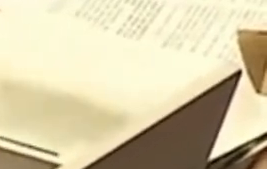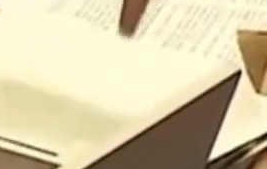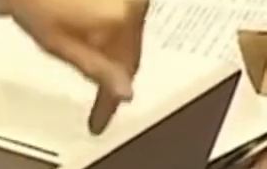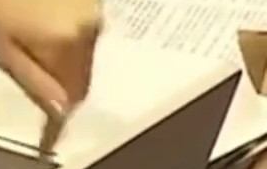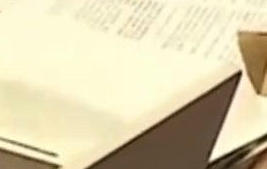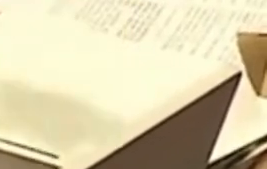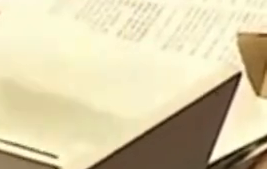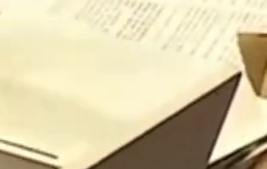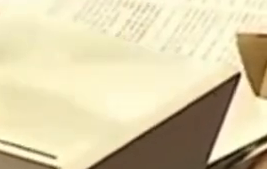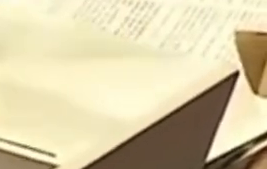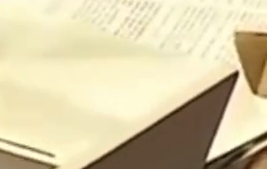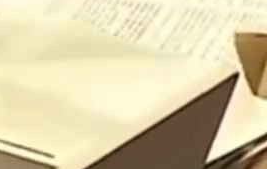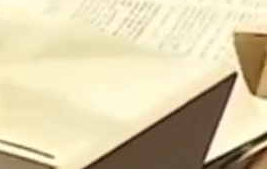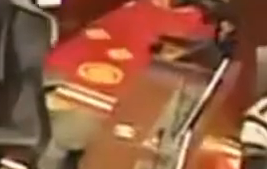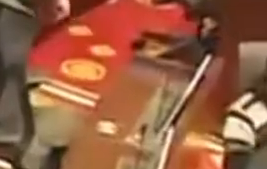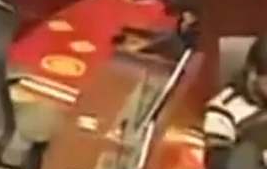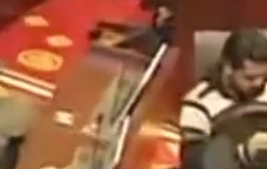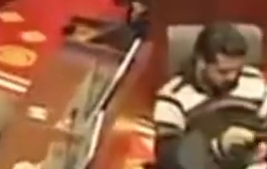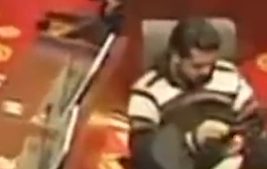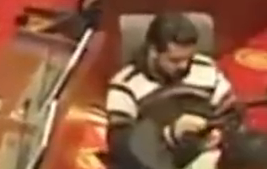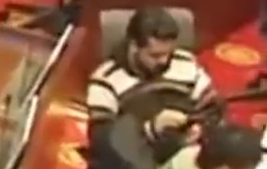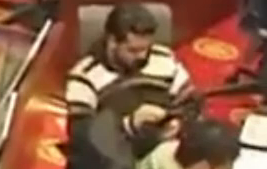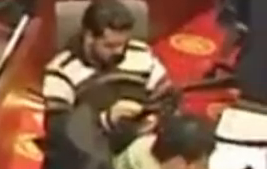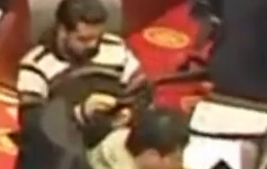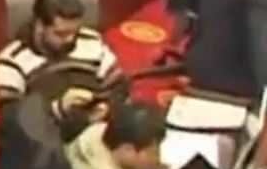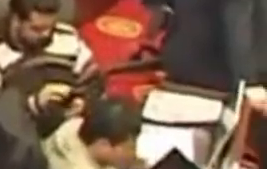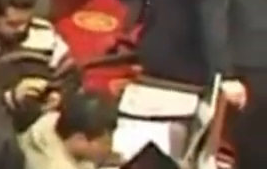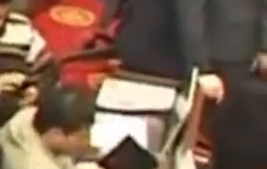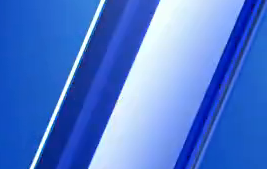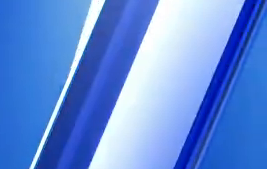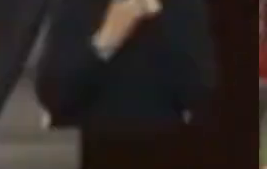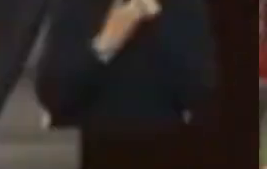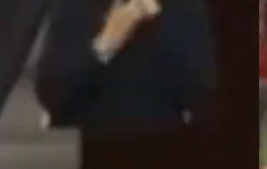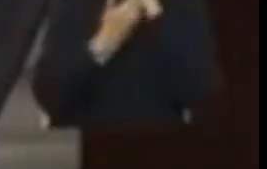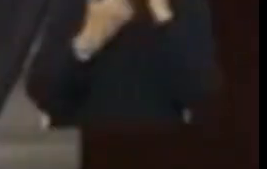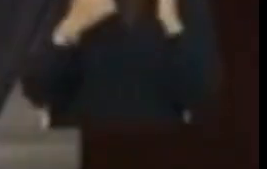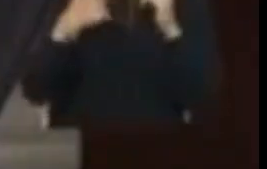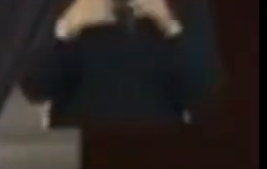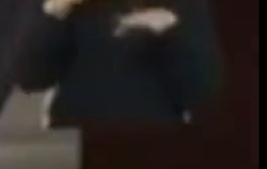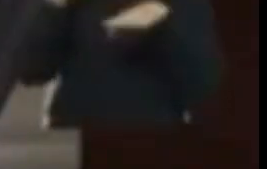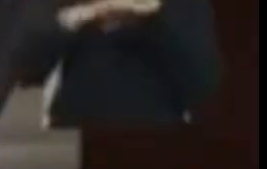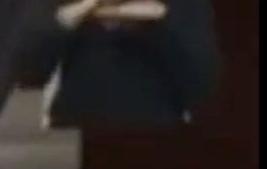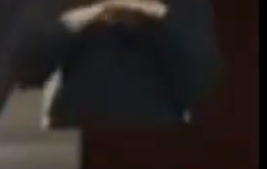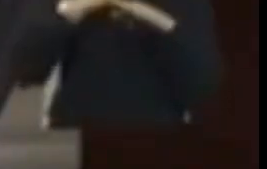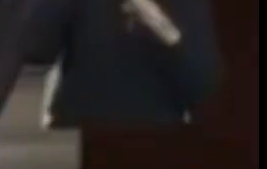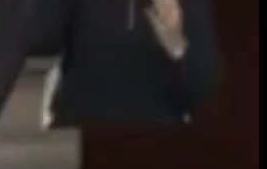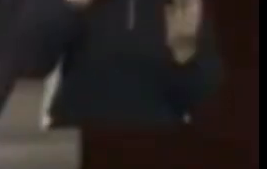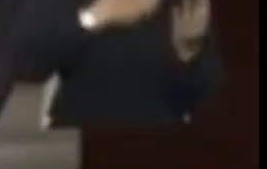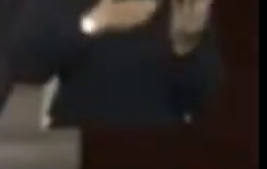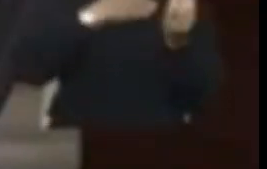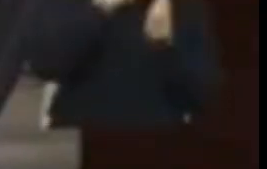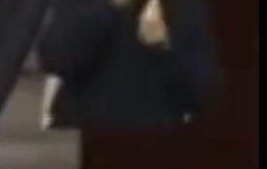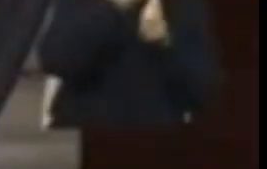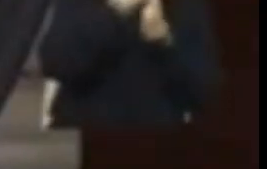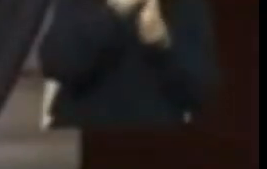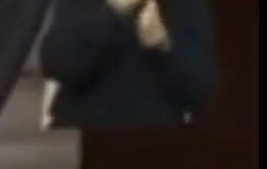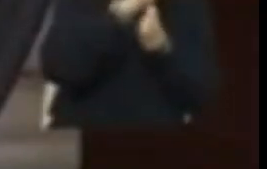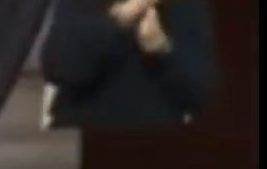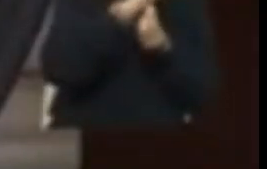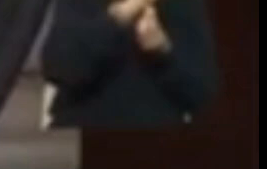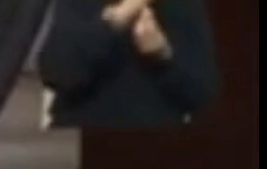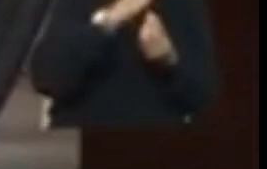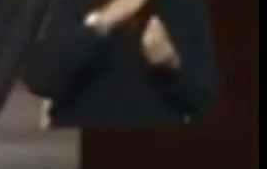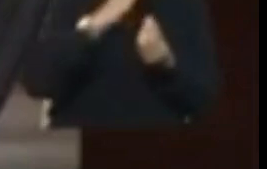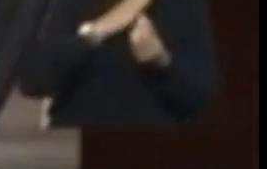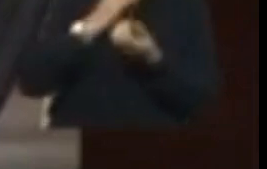cette revue de presse tirée du site d'information l'observateur po info en tant que sénateur et représentant légitime du peuple colombien